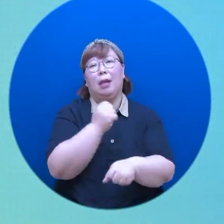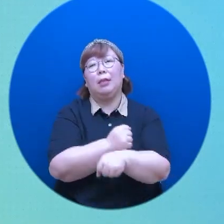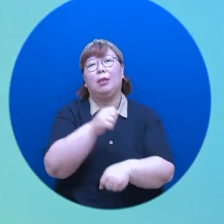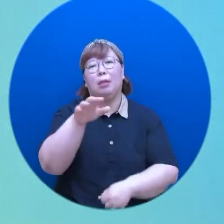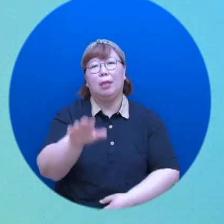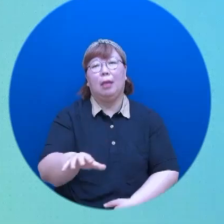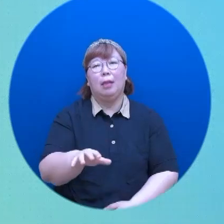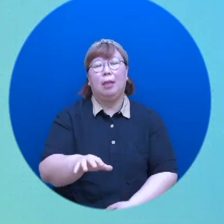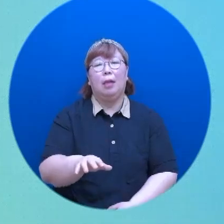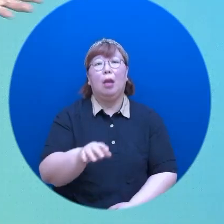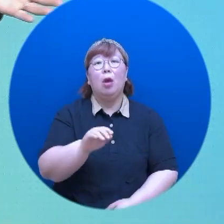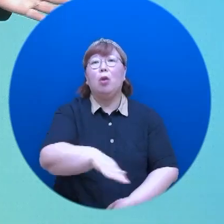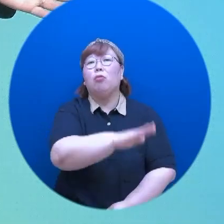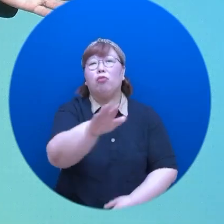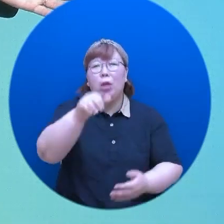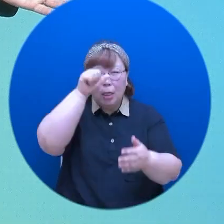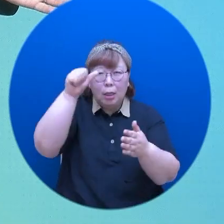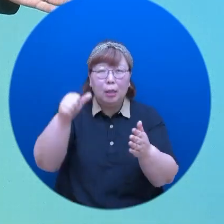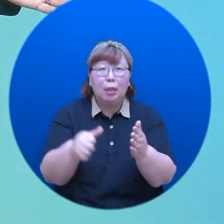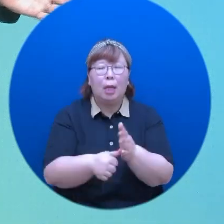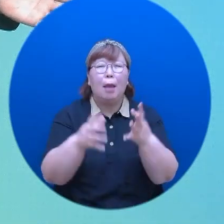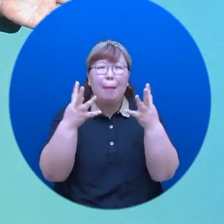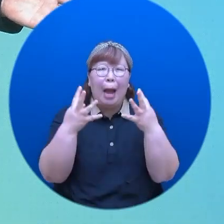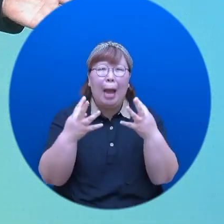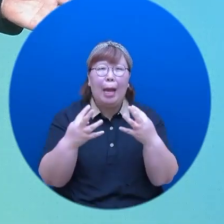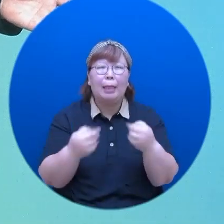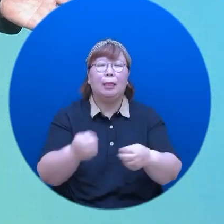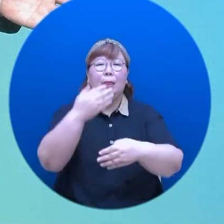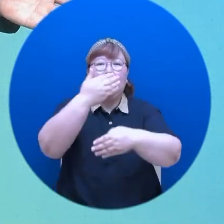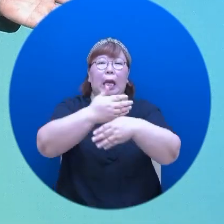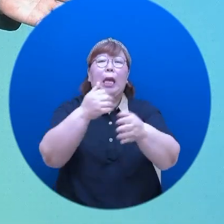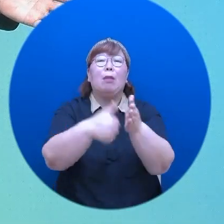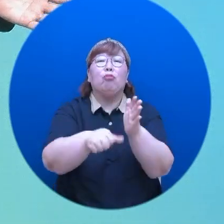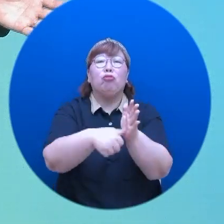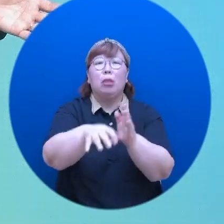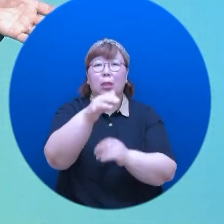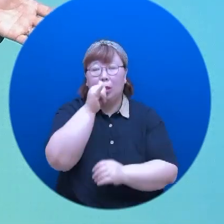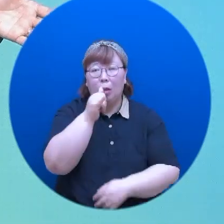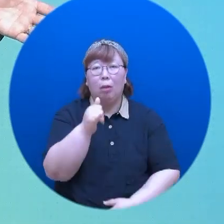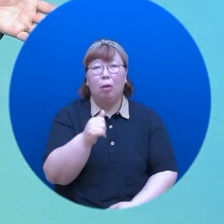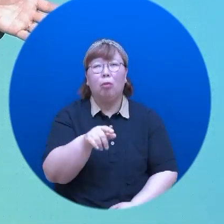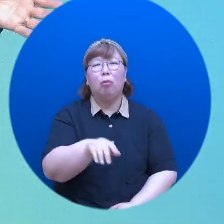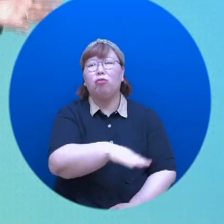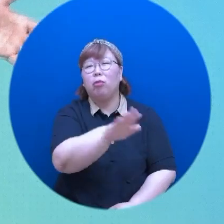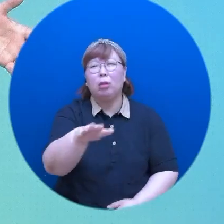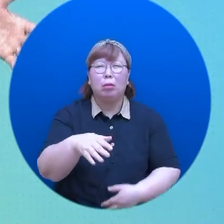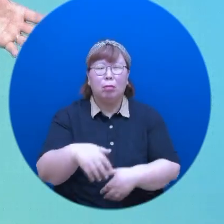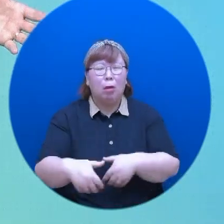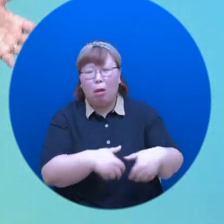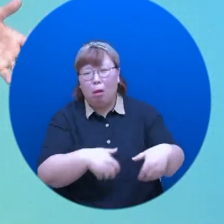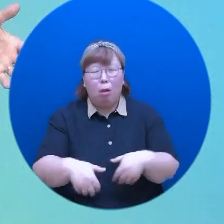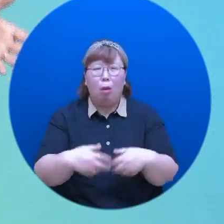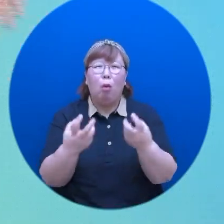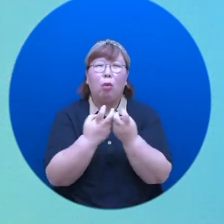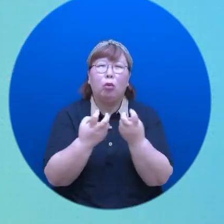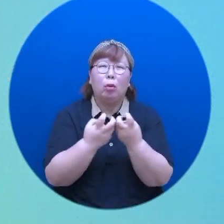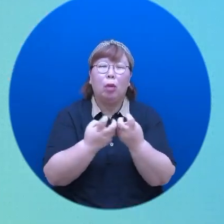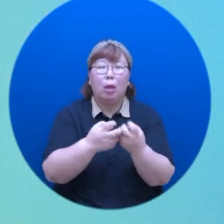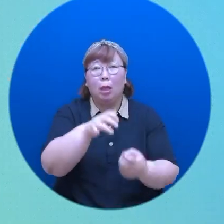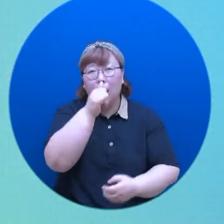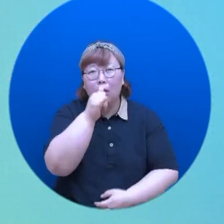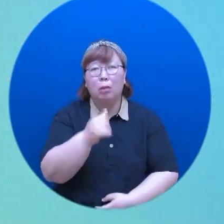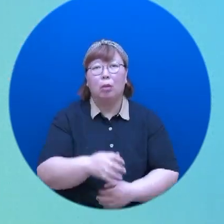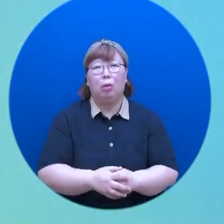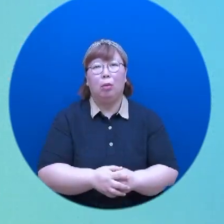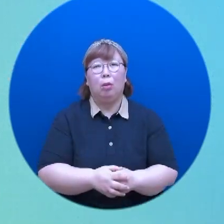우리 인생에도 많은 장애물이 있어요. 그 장애물 앞에서 우리는 안절부절합니다. 그리고 어찌할